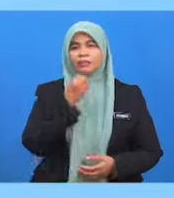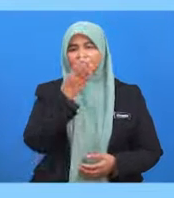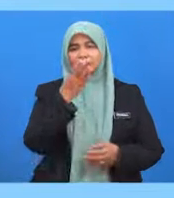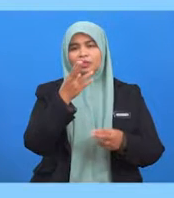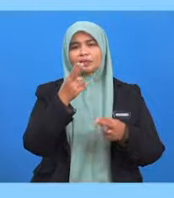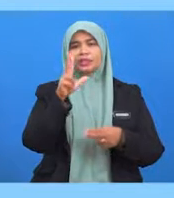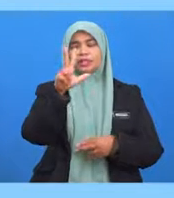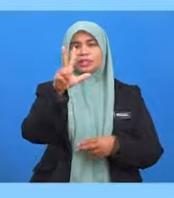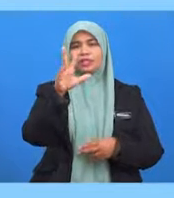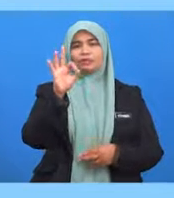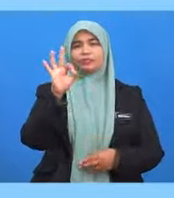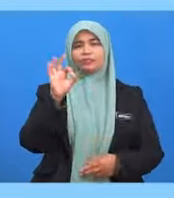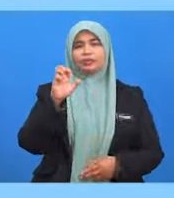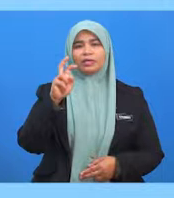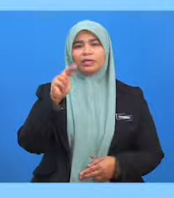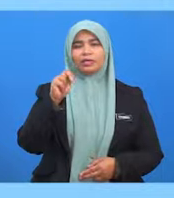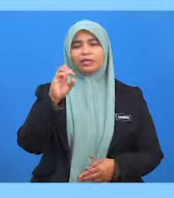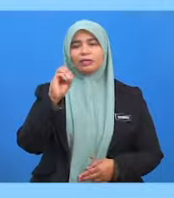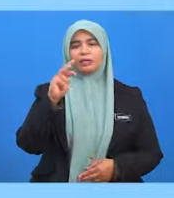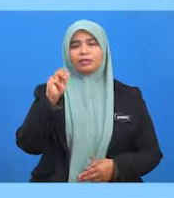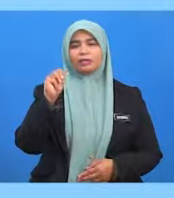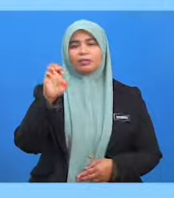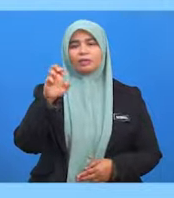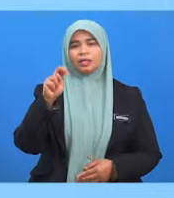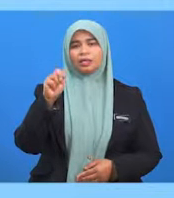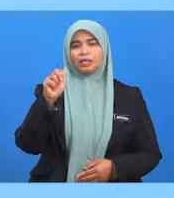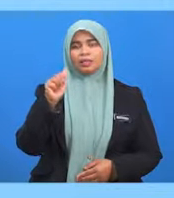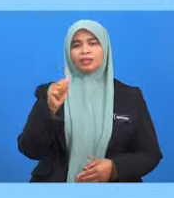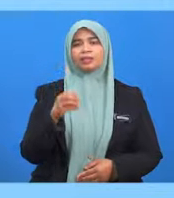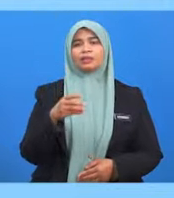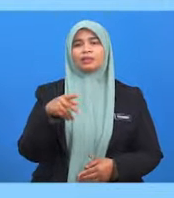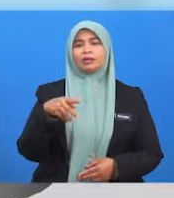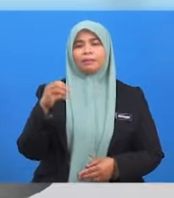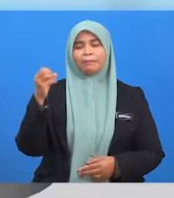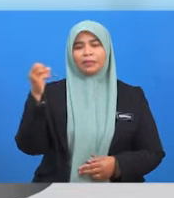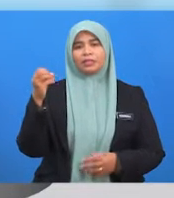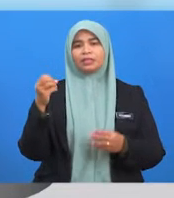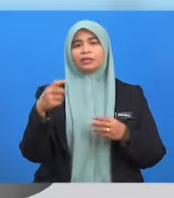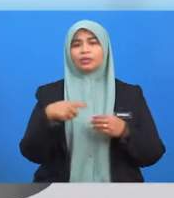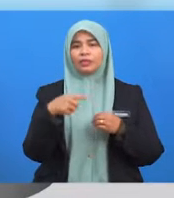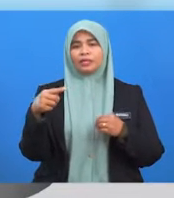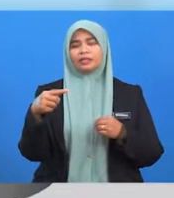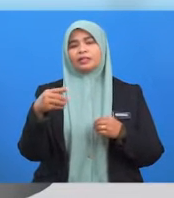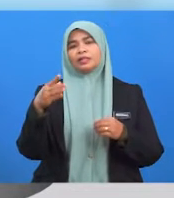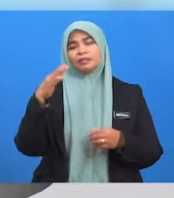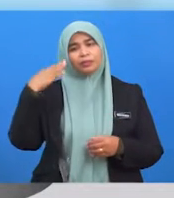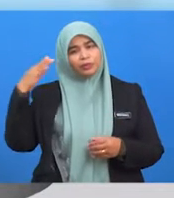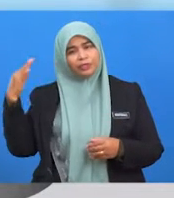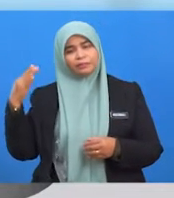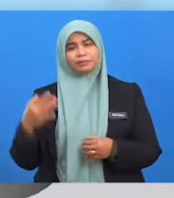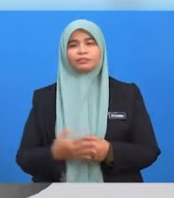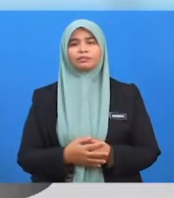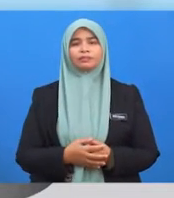sebutkan tiga fenomena pantulan bunyi. Sebutkan tiga